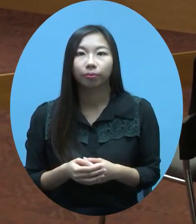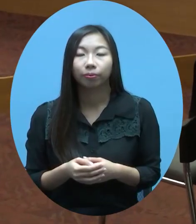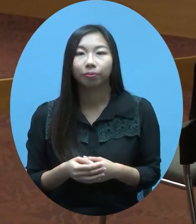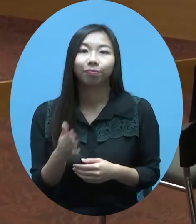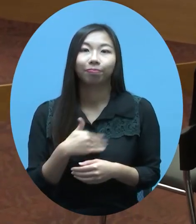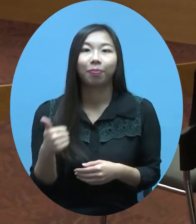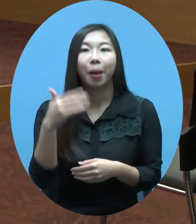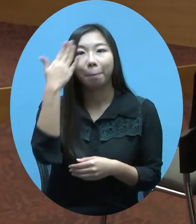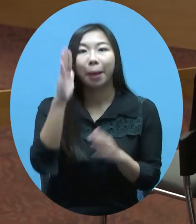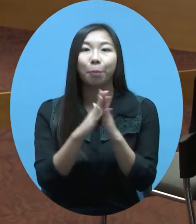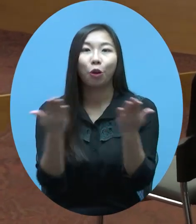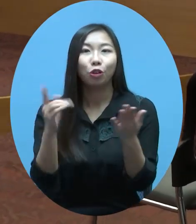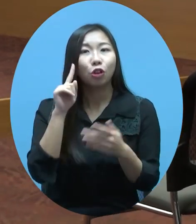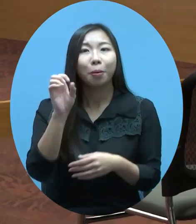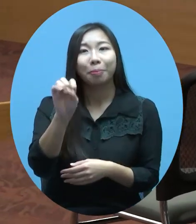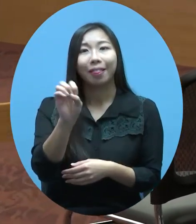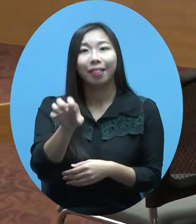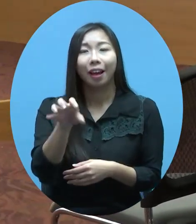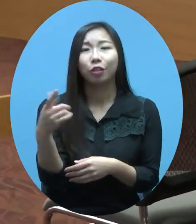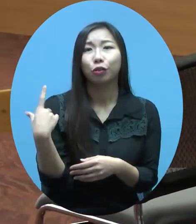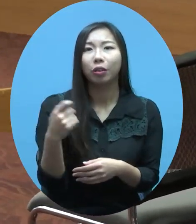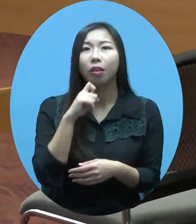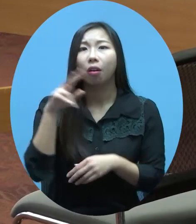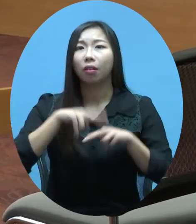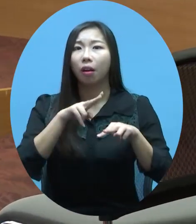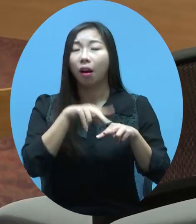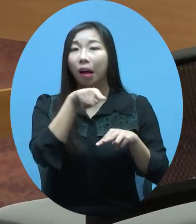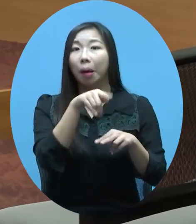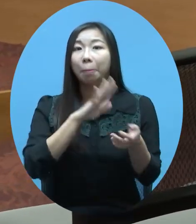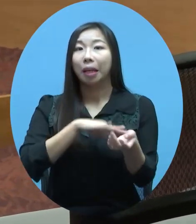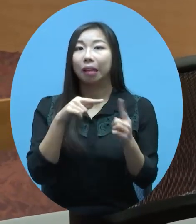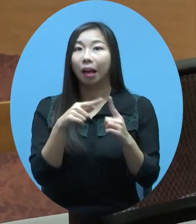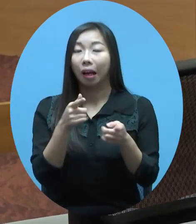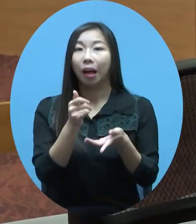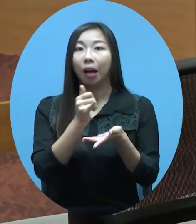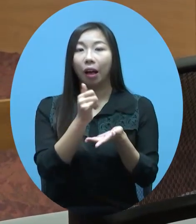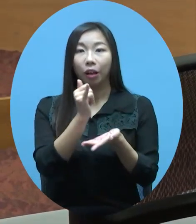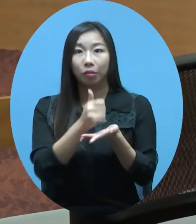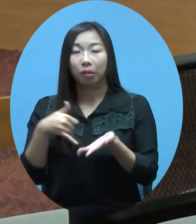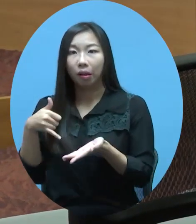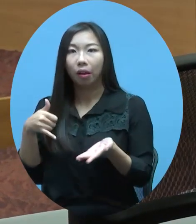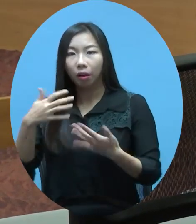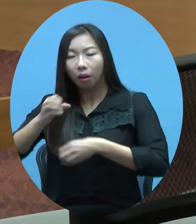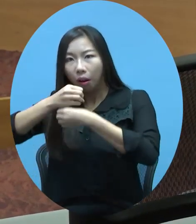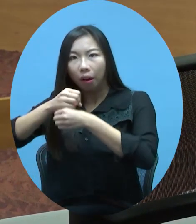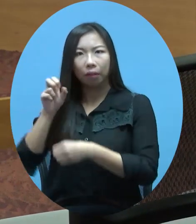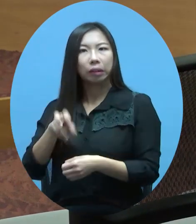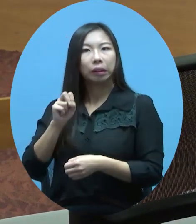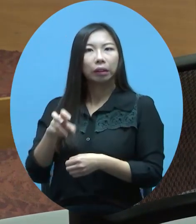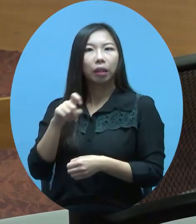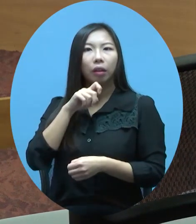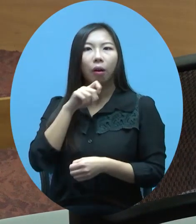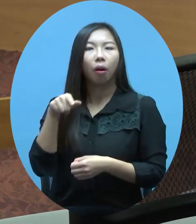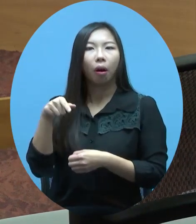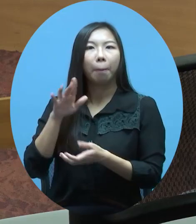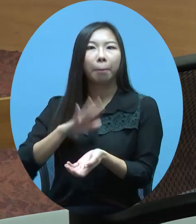你好明報，想問翻最近有內地病人出院之後咧，就驗咗佢對病毒有呈陽性啦。咁我哋香港第